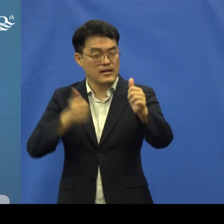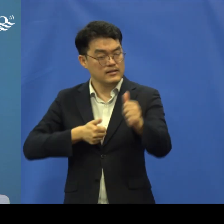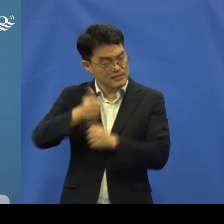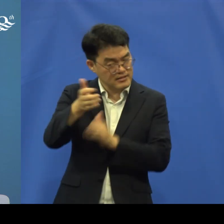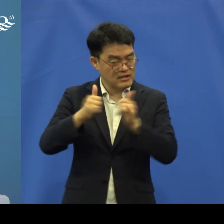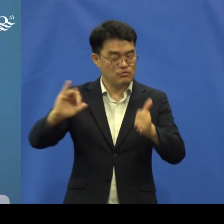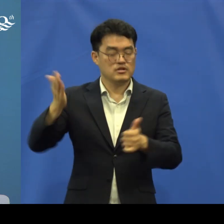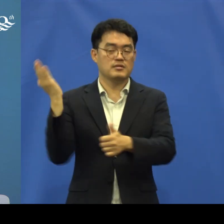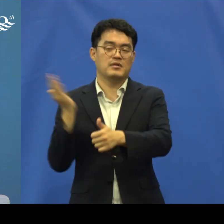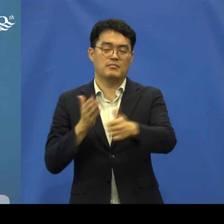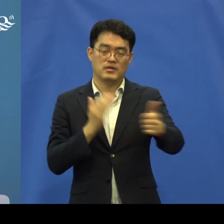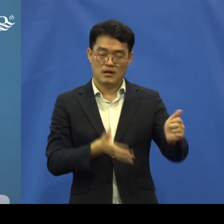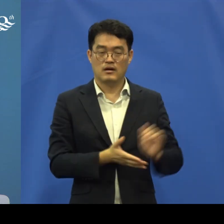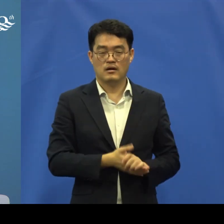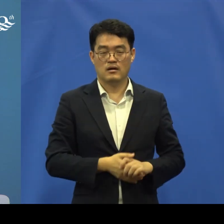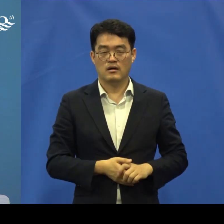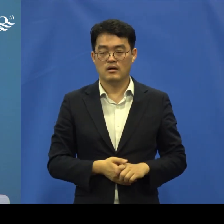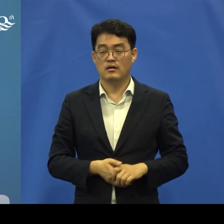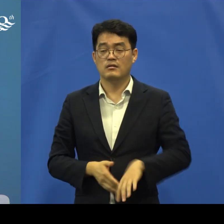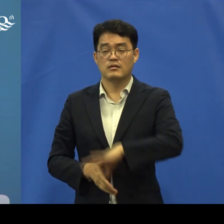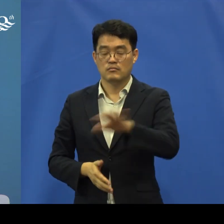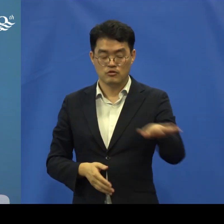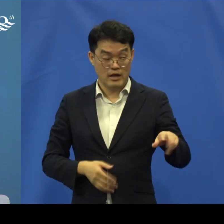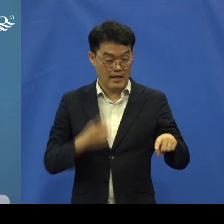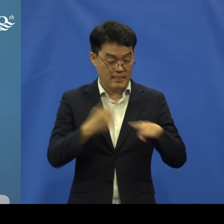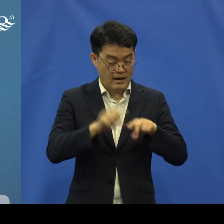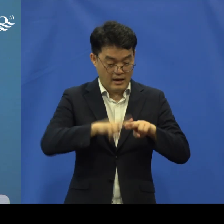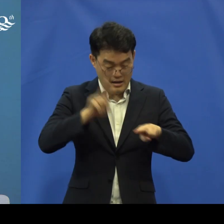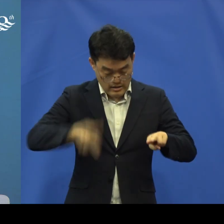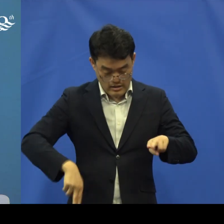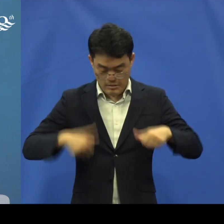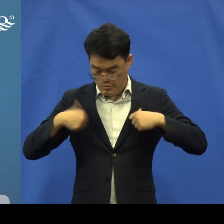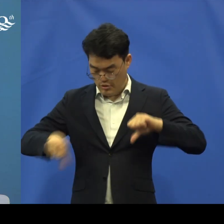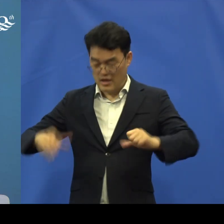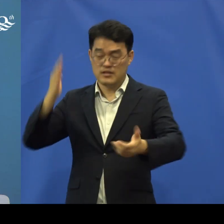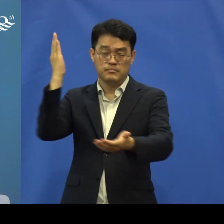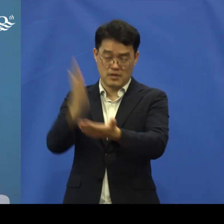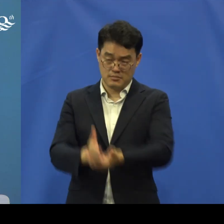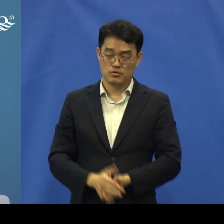되시길 바랍니다. 도중하지 마십시오. 포기하지 마십시오.